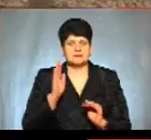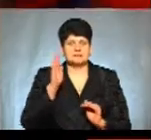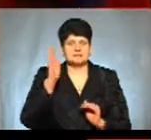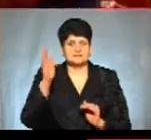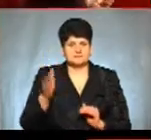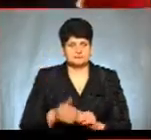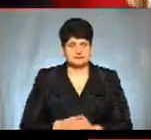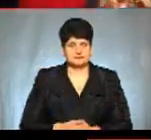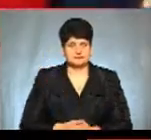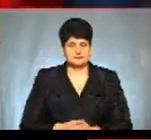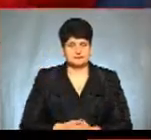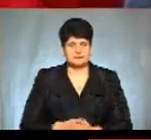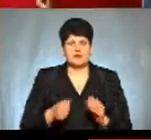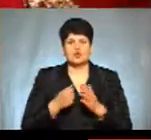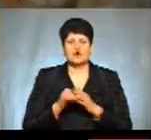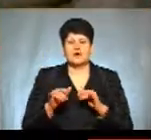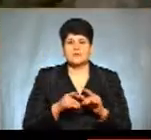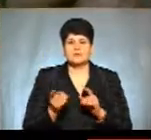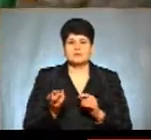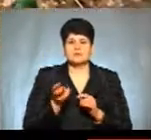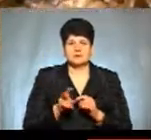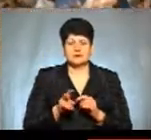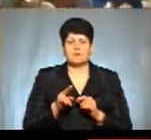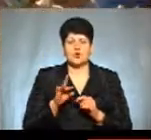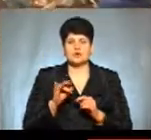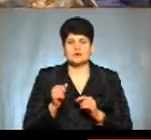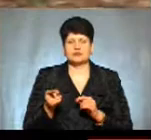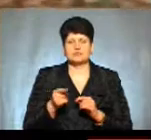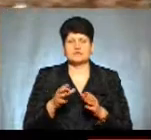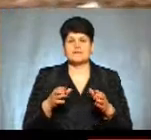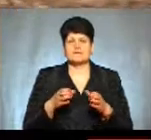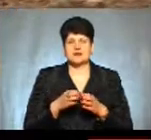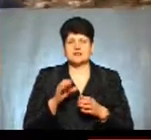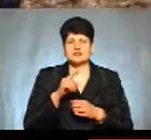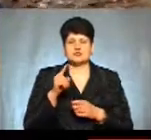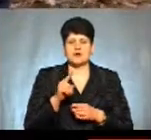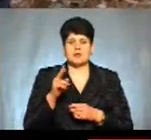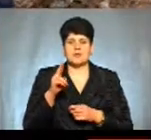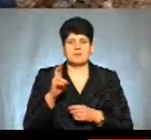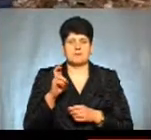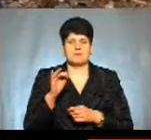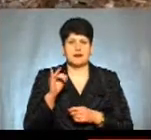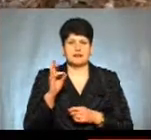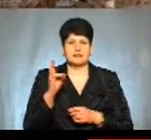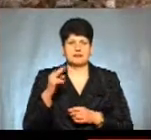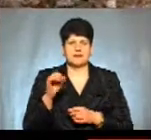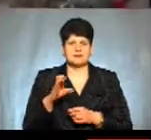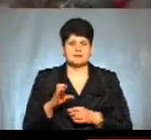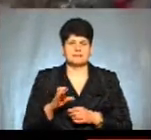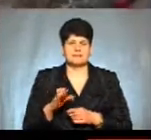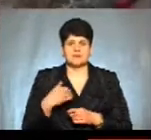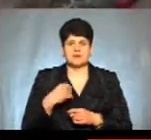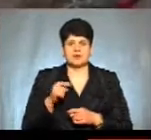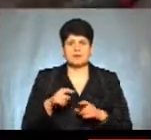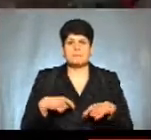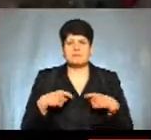майбутнього. До акції долучилася продюсерка тернопільської філії Суспільного Зоряна Бойндас. Ми